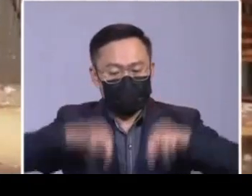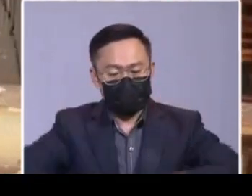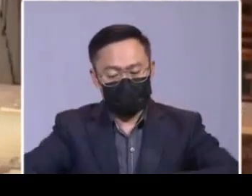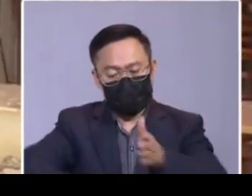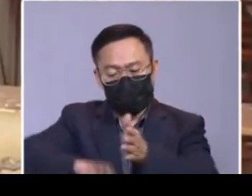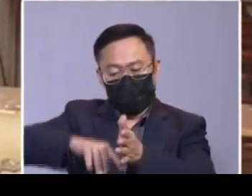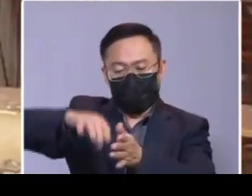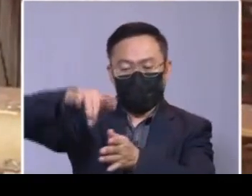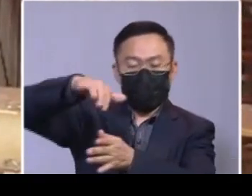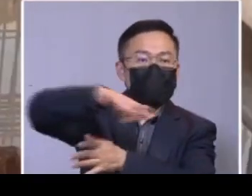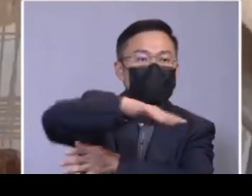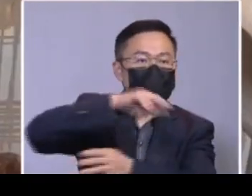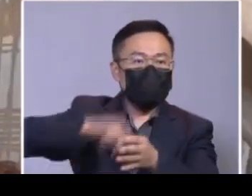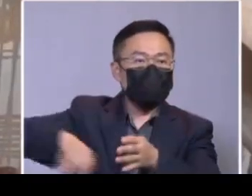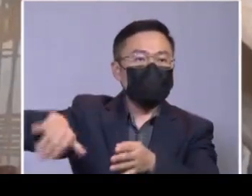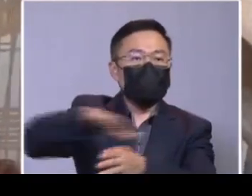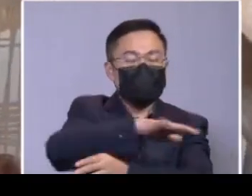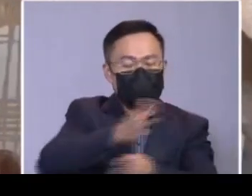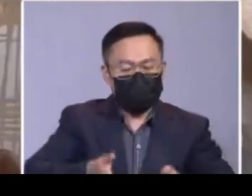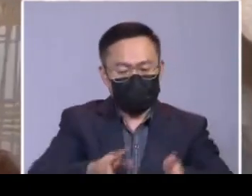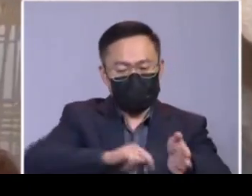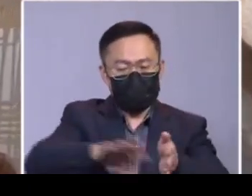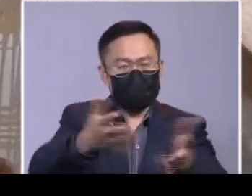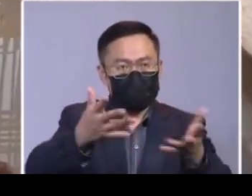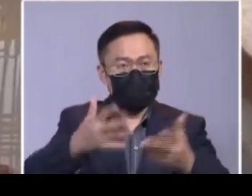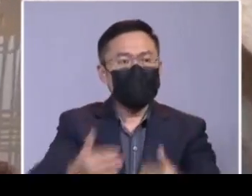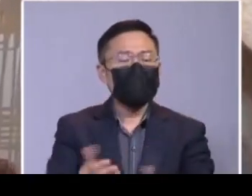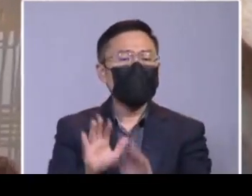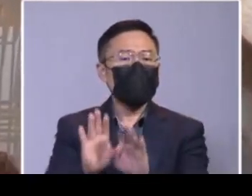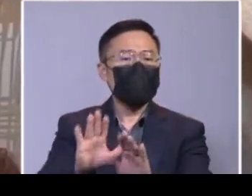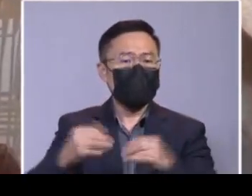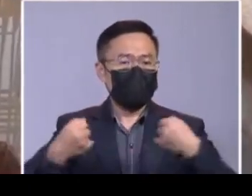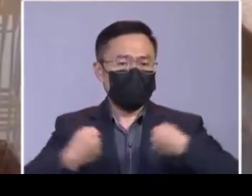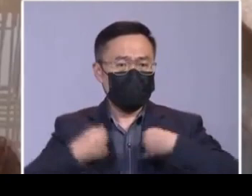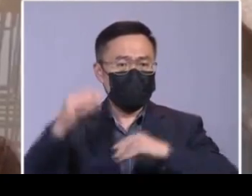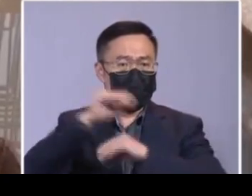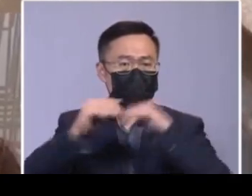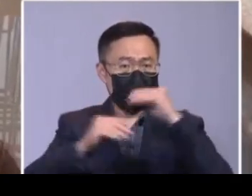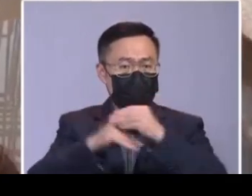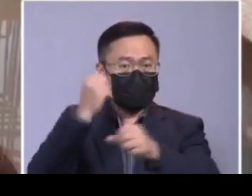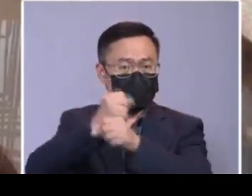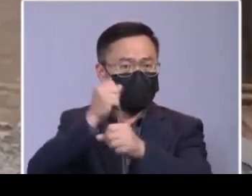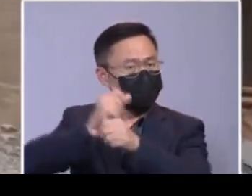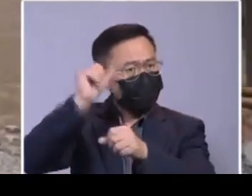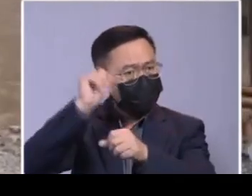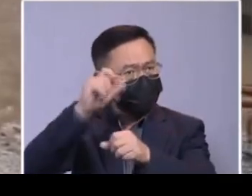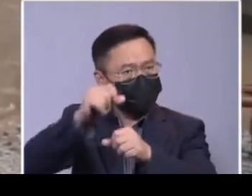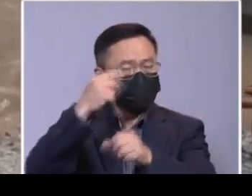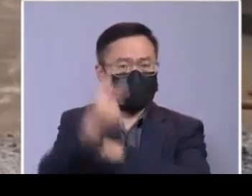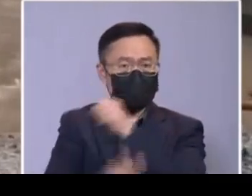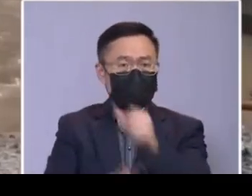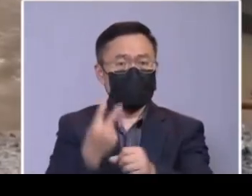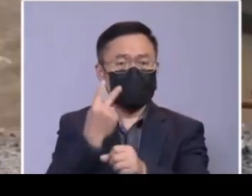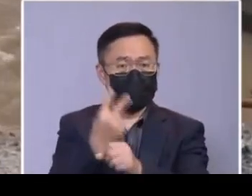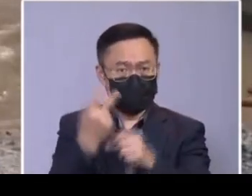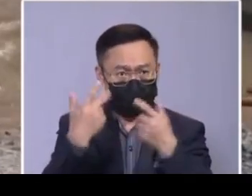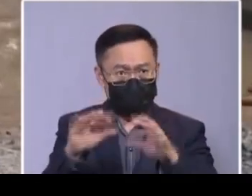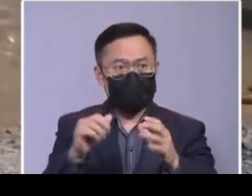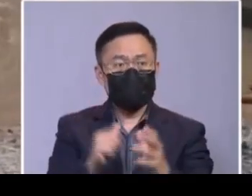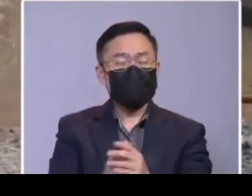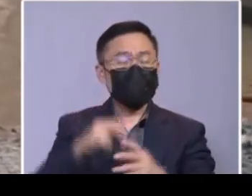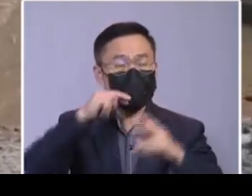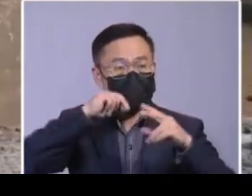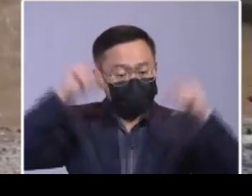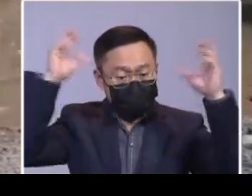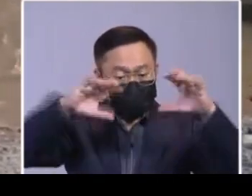นะฮะก็เลยอยากให้หน่วยงานเจ้าของโครงการเนี่ยดำเนินการให้แล้วเสร็จเดือดร้อนกันไปหมดเลยช่วงที่น้ำแห้งมันก็กลายเป็นฝุ่นเป็นฝุ่นเป็นโคลน